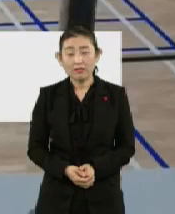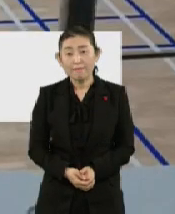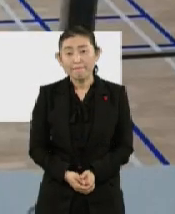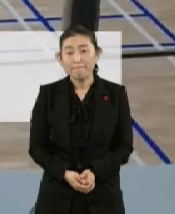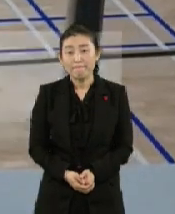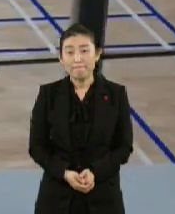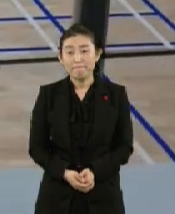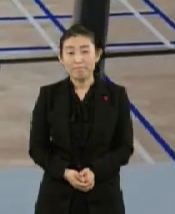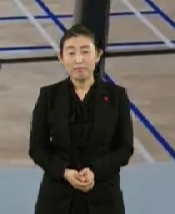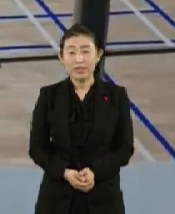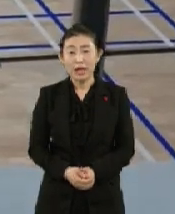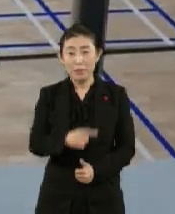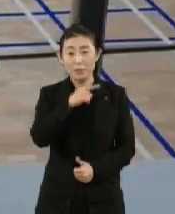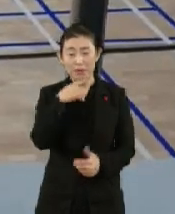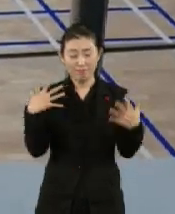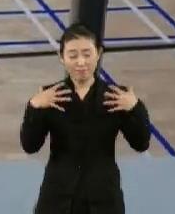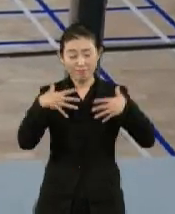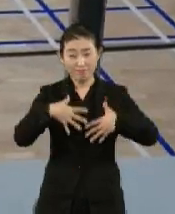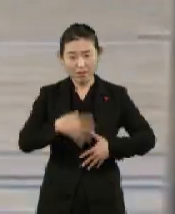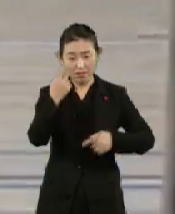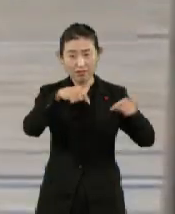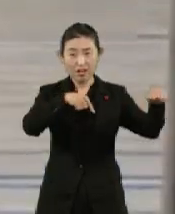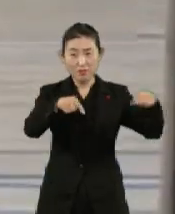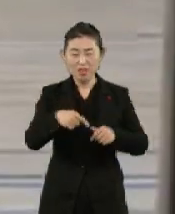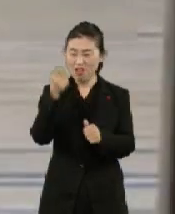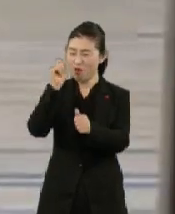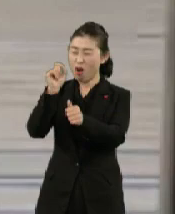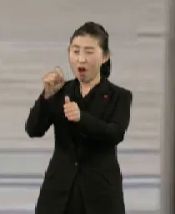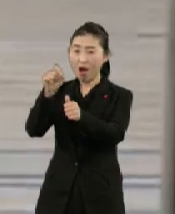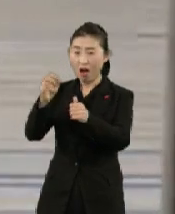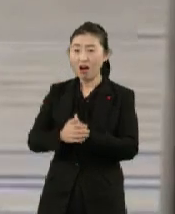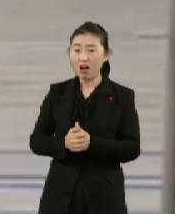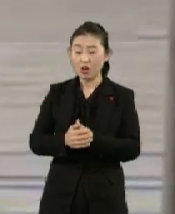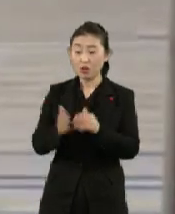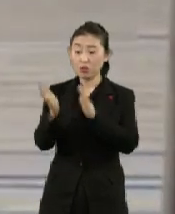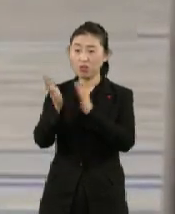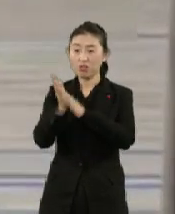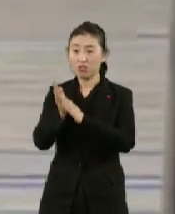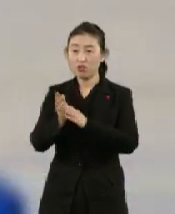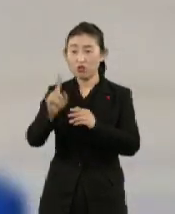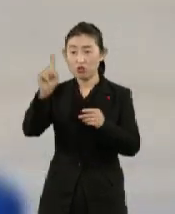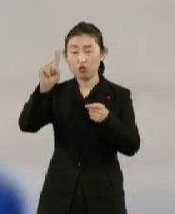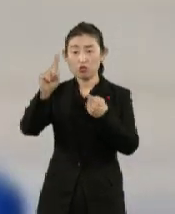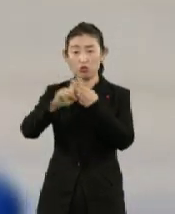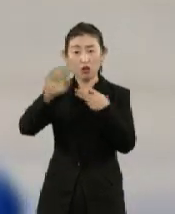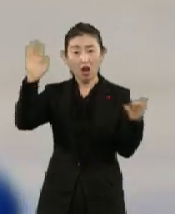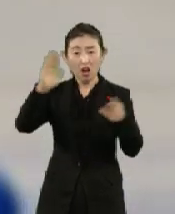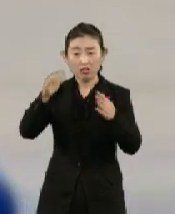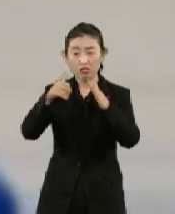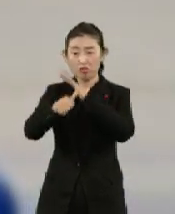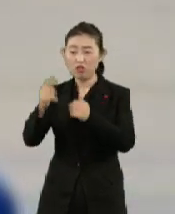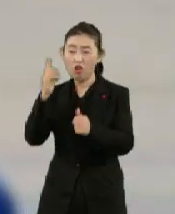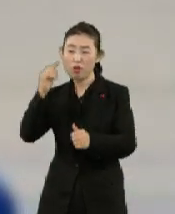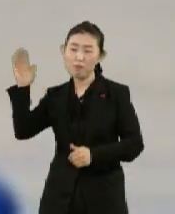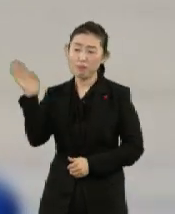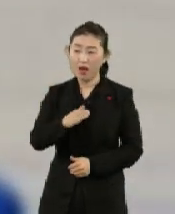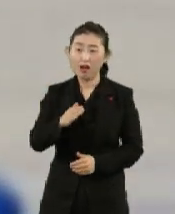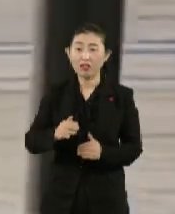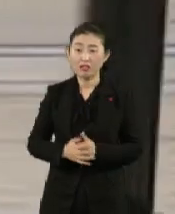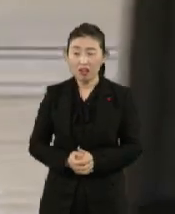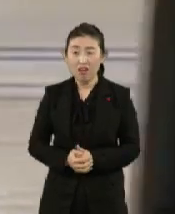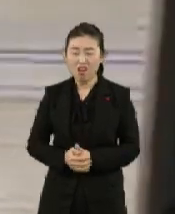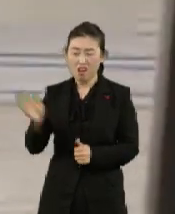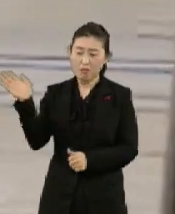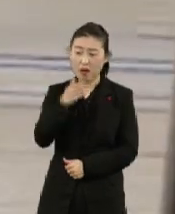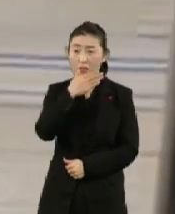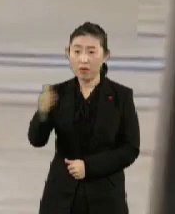날짜로. 빨간색 옷을 입은 감독이 욕설과 함께 손바닥으로 중학생 선수의 뺨을 때립니다.